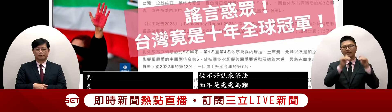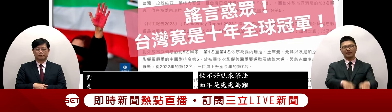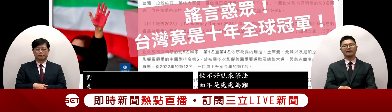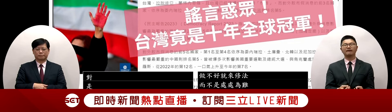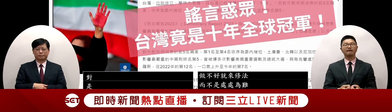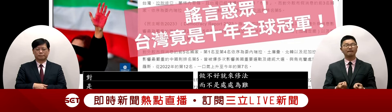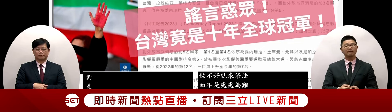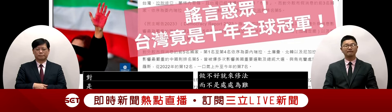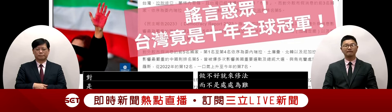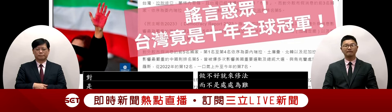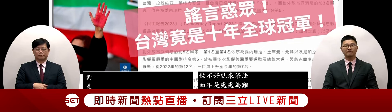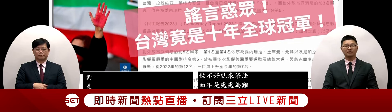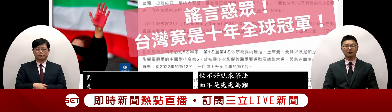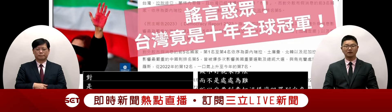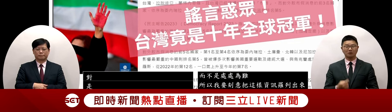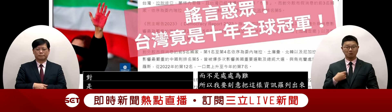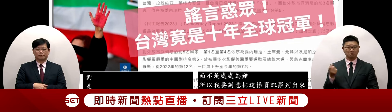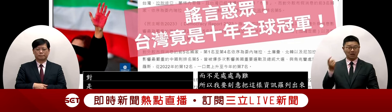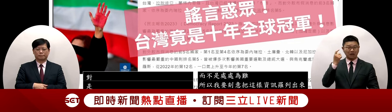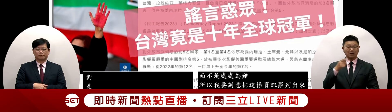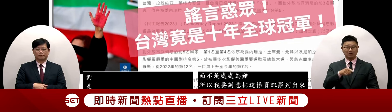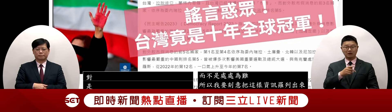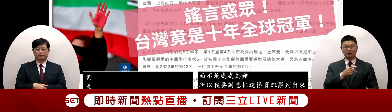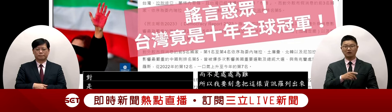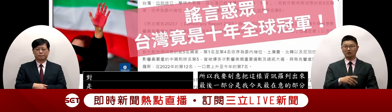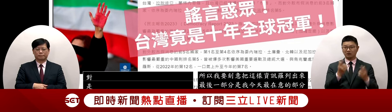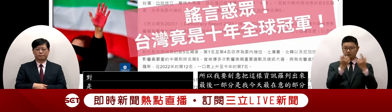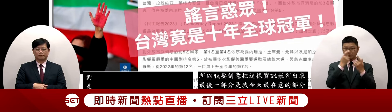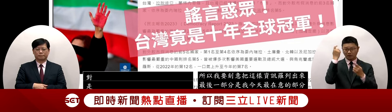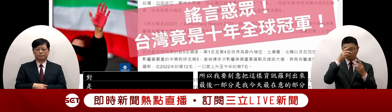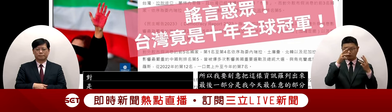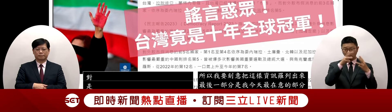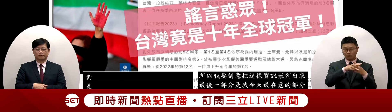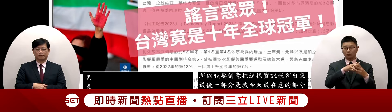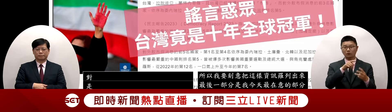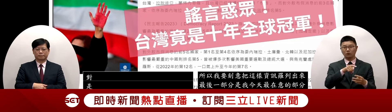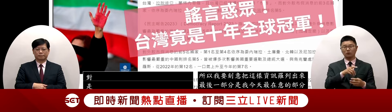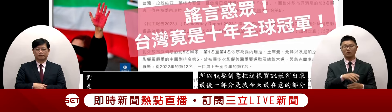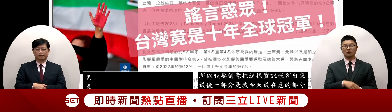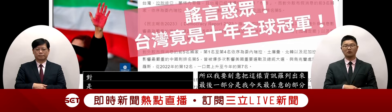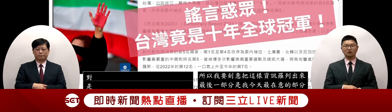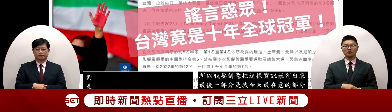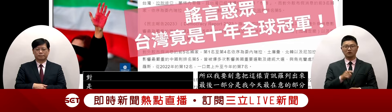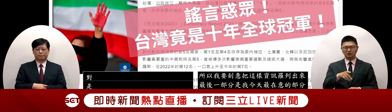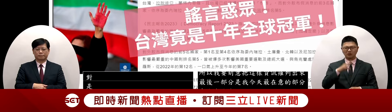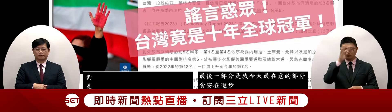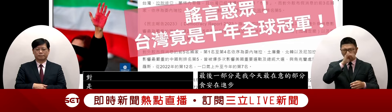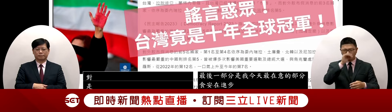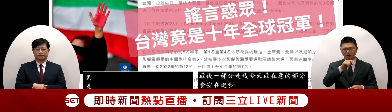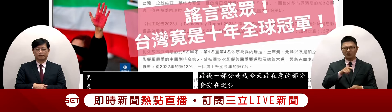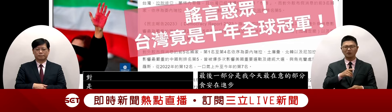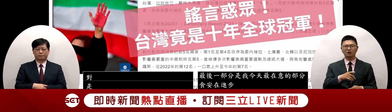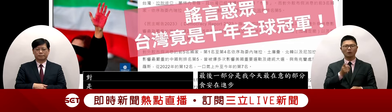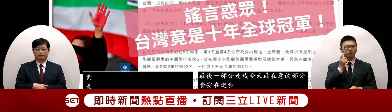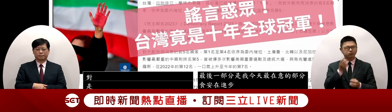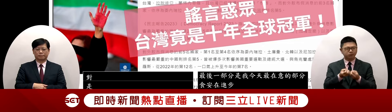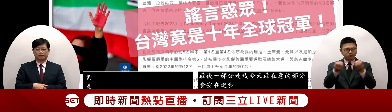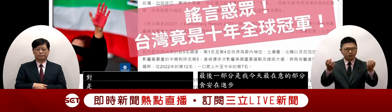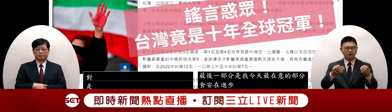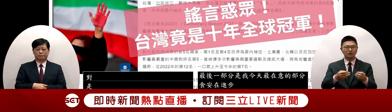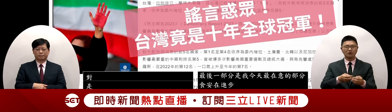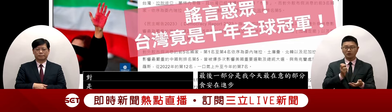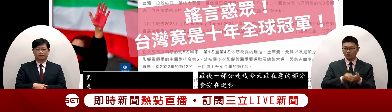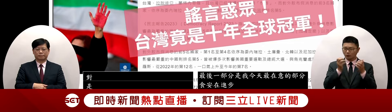发现，有一个北欧的专业权威的调查，谣言惑众、假讯息最严重的国